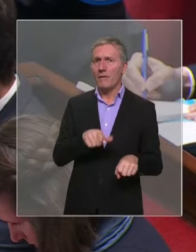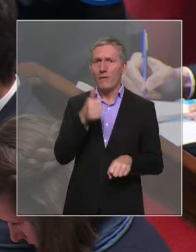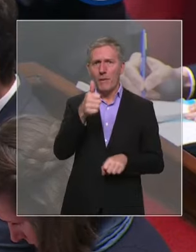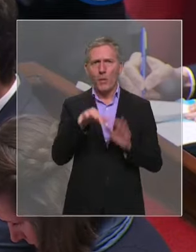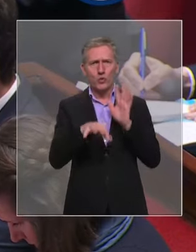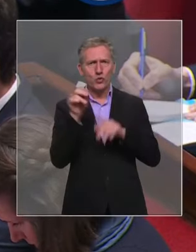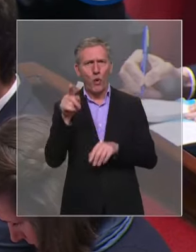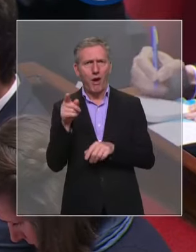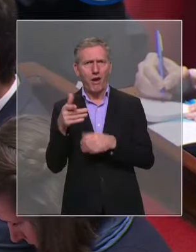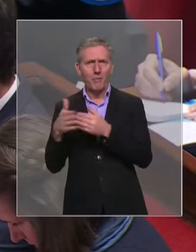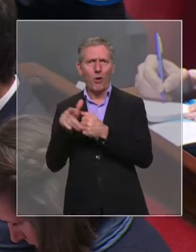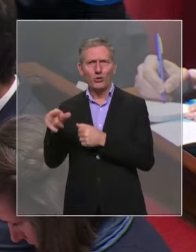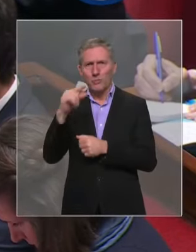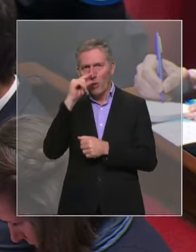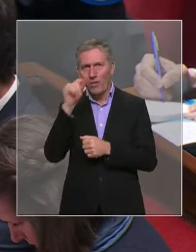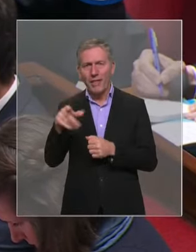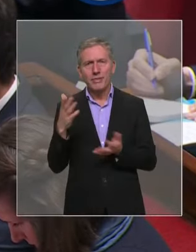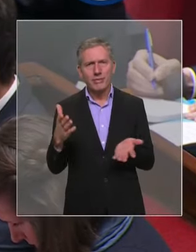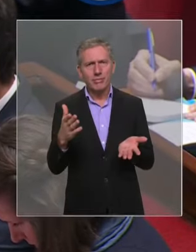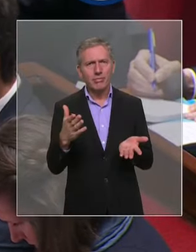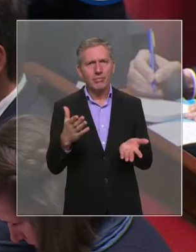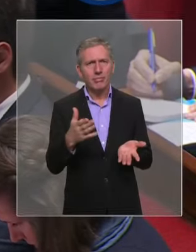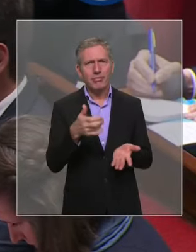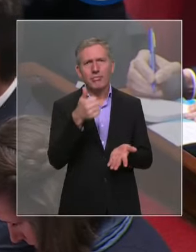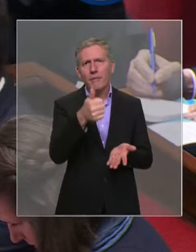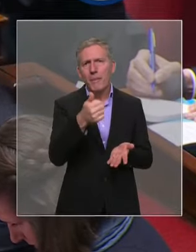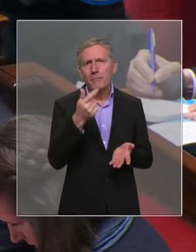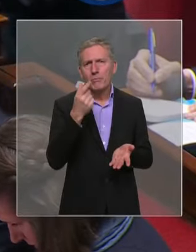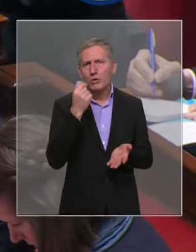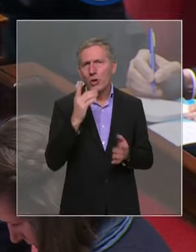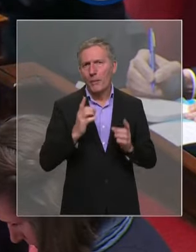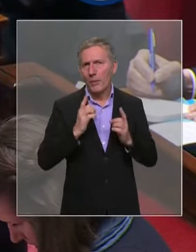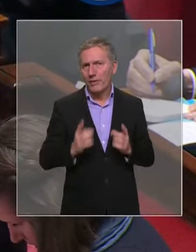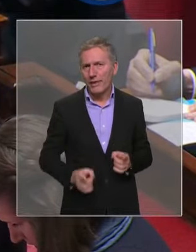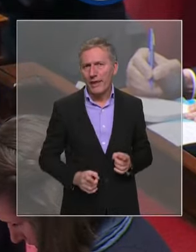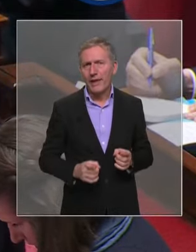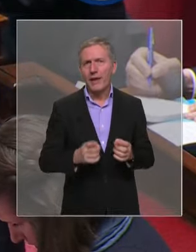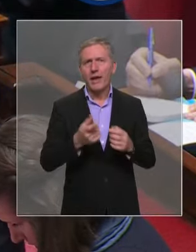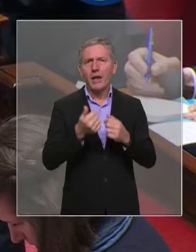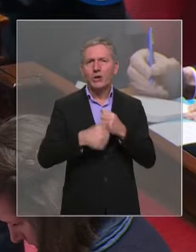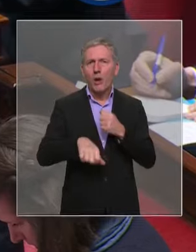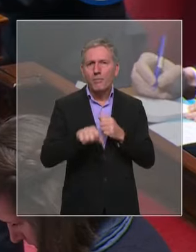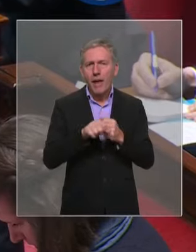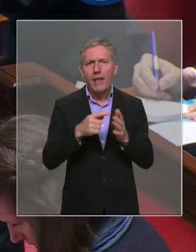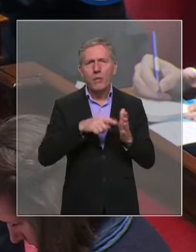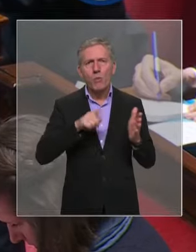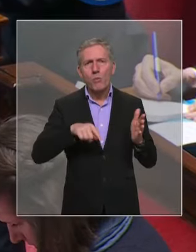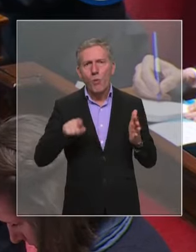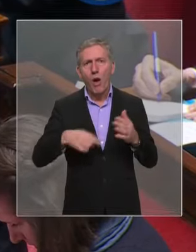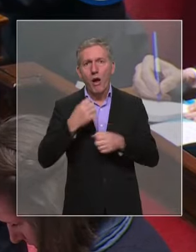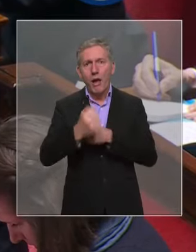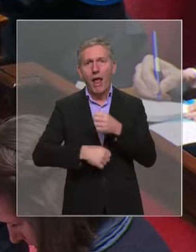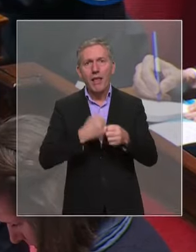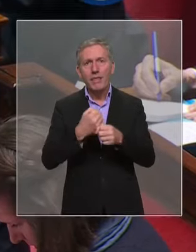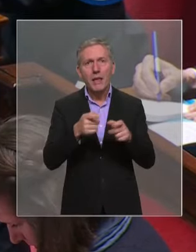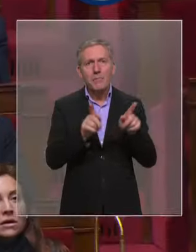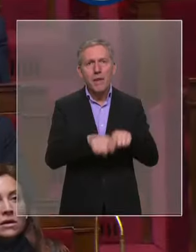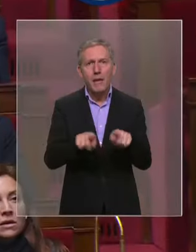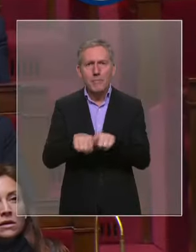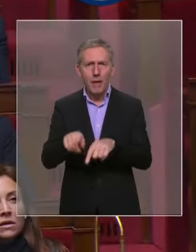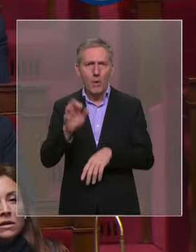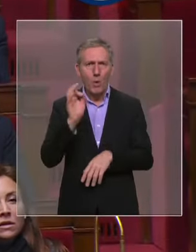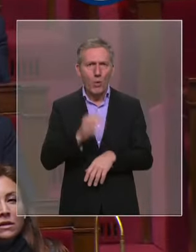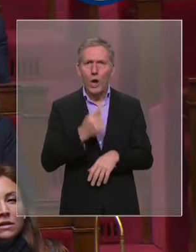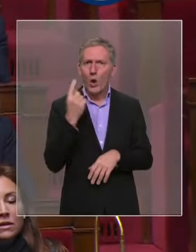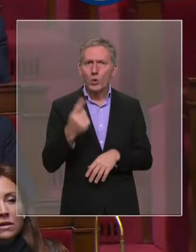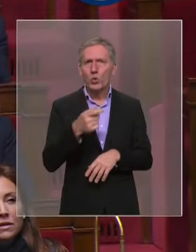l'envahisseur. Monsieur Jean-Philippe Tanguy, les semaines, les mois et les années se ressemblent et comme